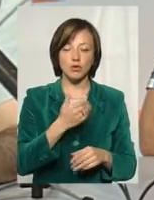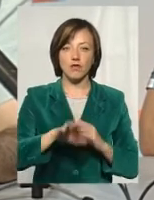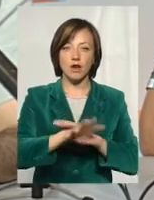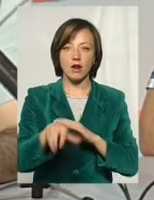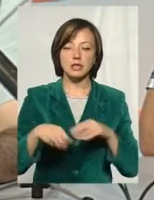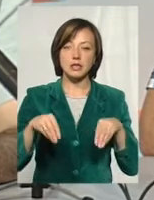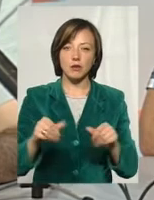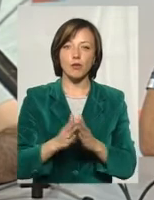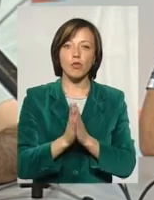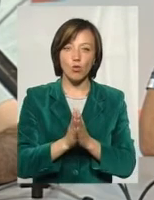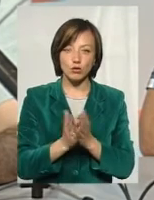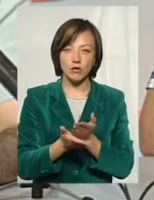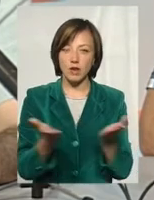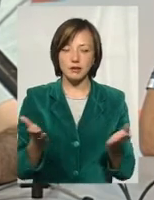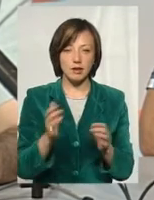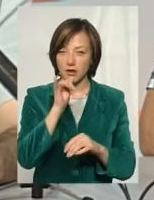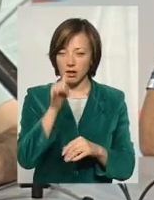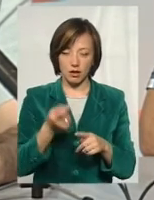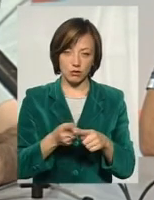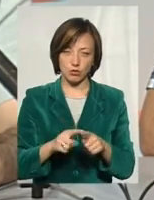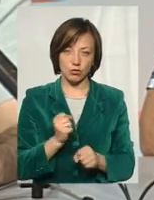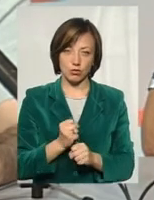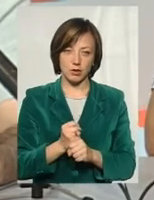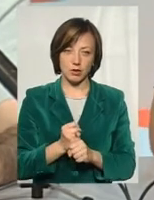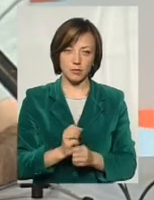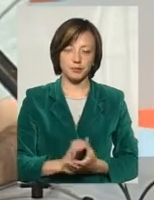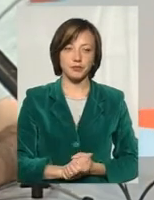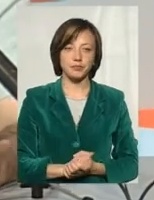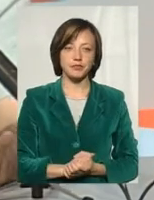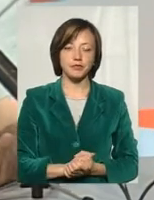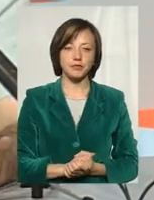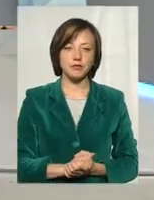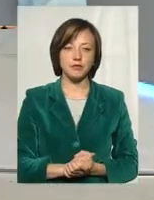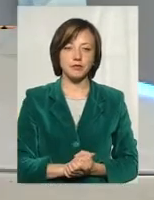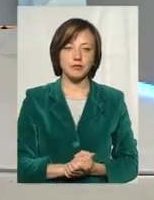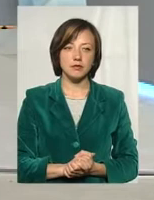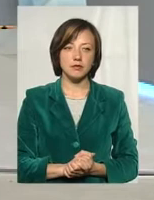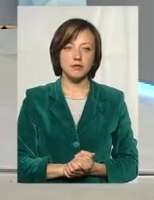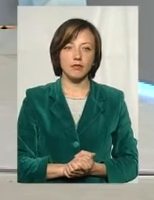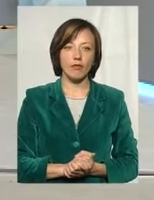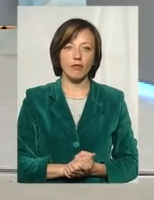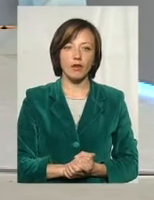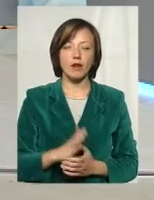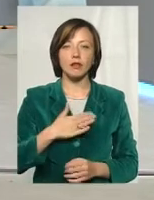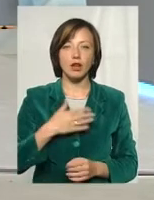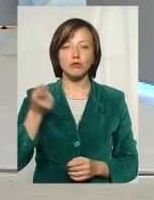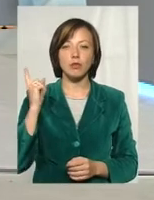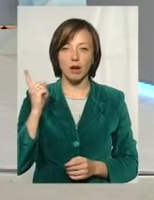вкрасти землю. Я прошу вас, не дайте цього зробити. Кузьма Іванович. Наші